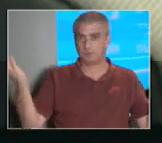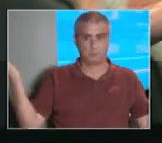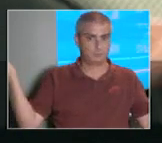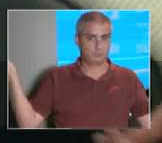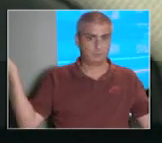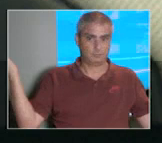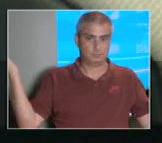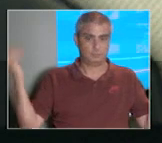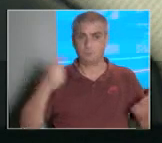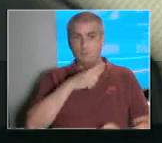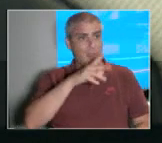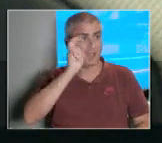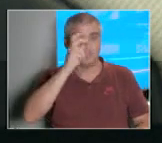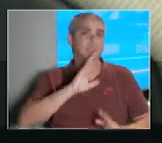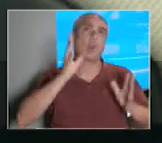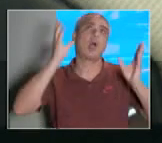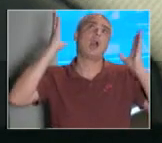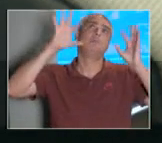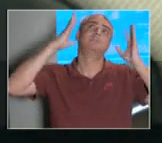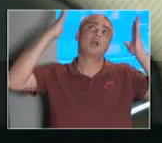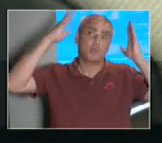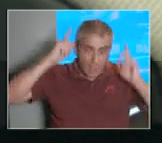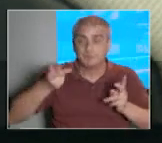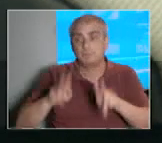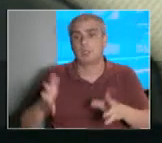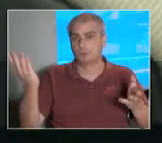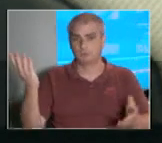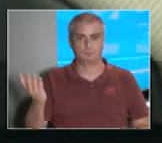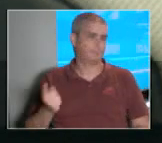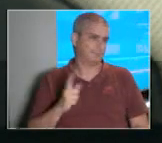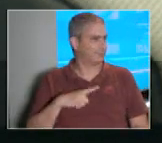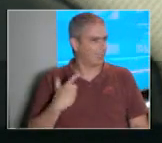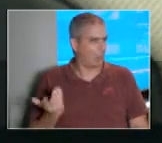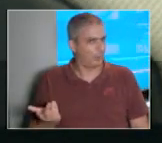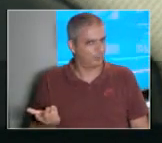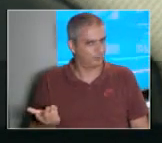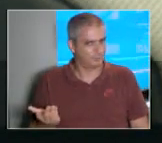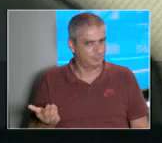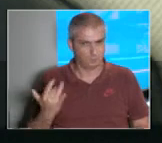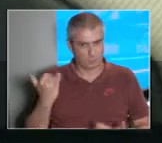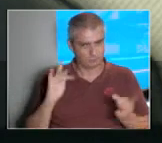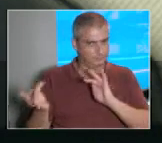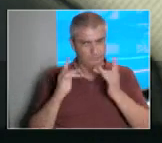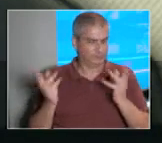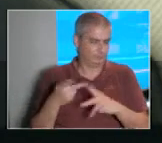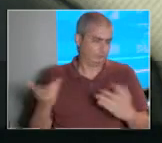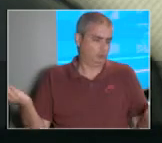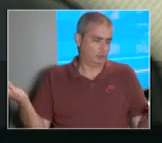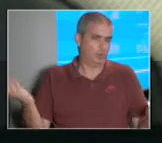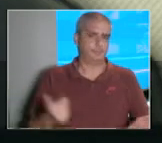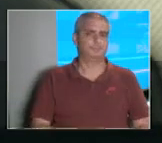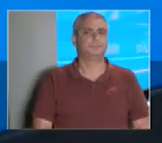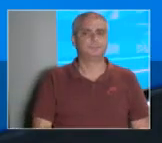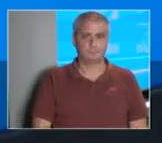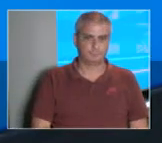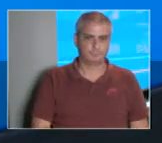בני גנץ לא גרויסה מציע, אבל זה המצב, זה מה יש. לא גרויסה מציע, אז זה לא חיים. כן. זה שם כל טוב, הזמן מתגושים. שאלה אחרונה, סגן השר הרב